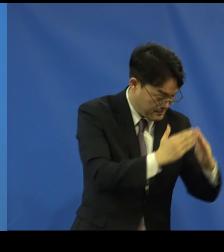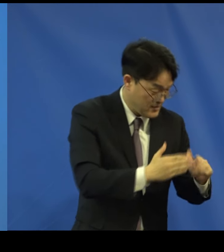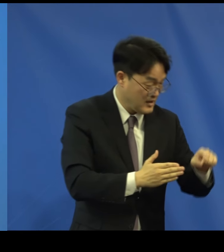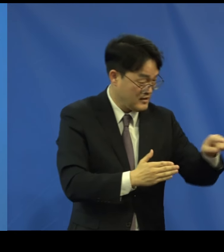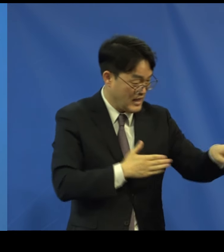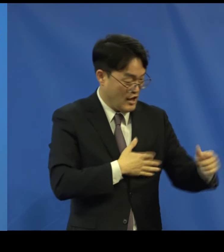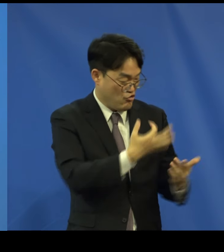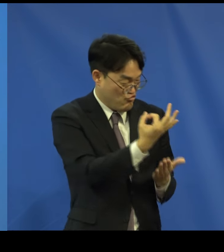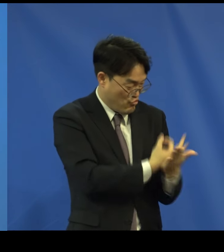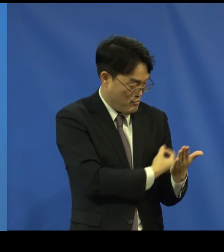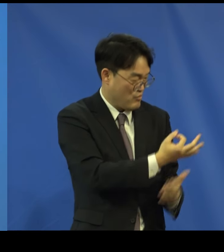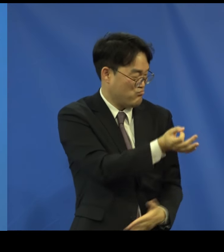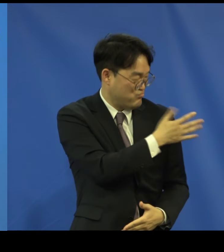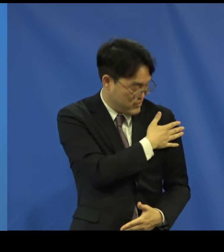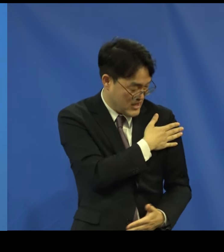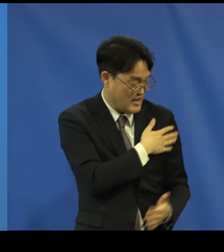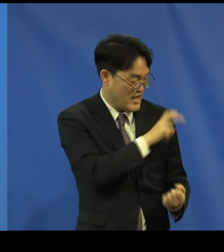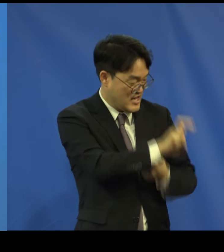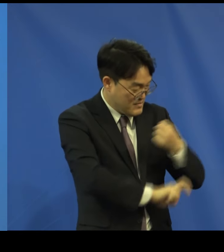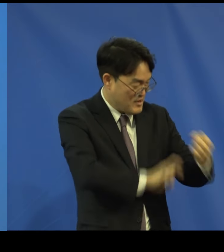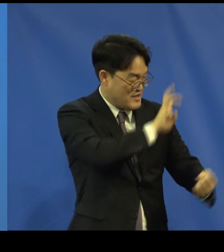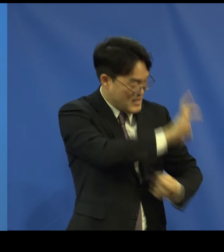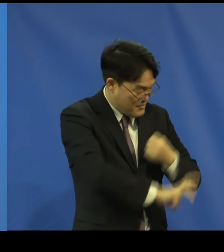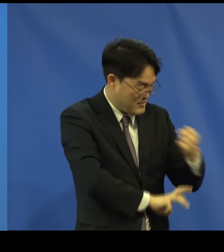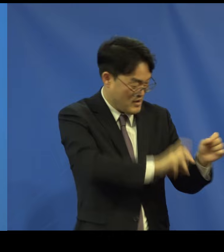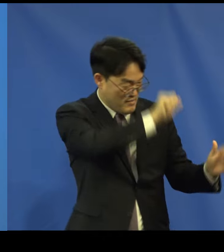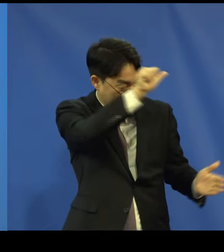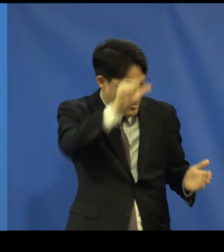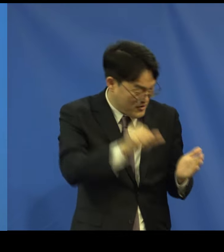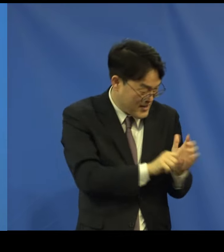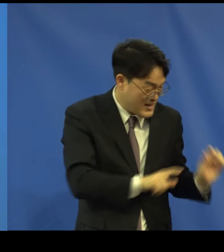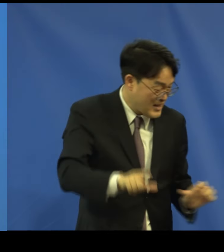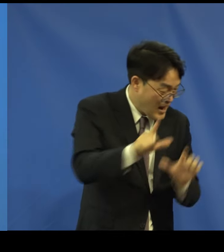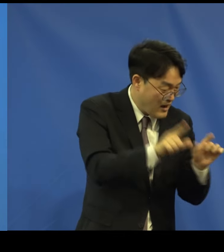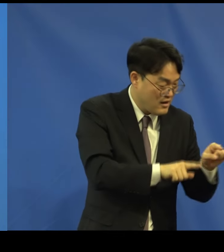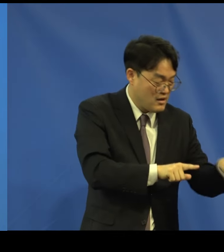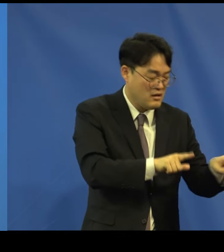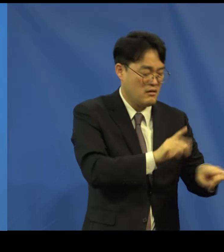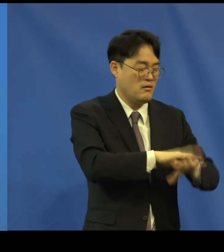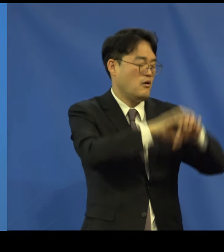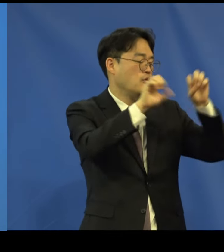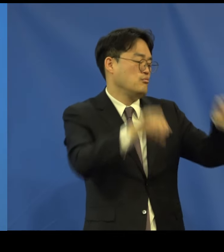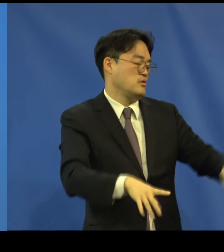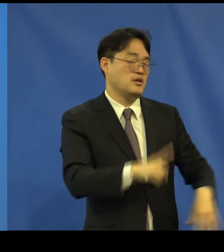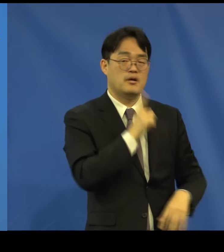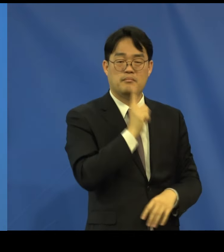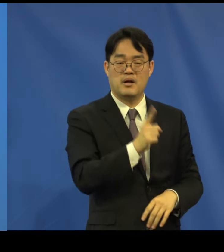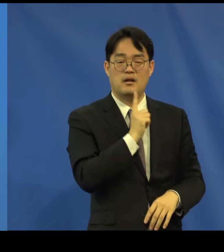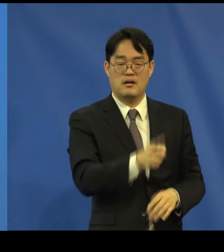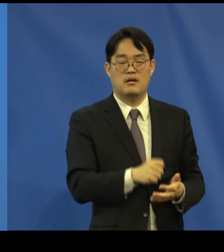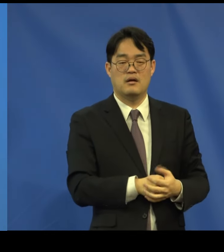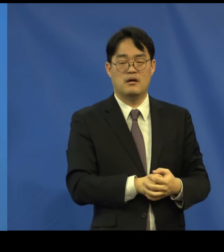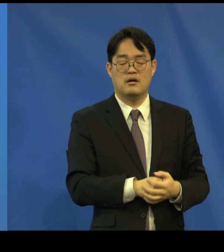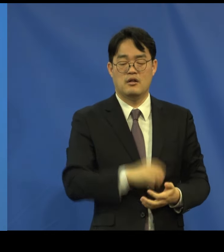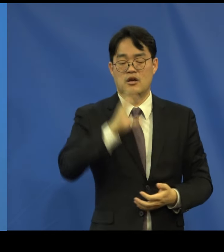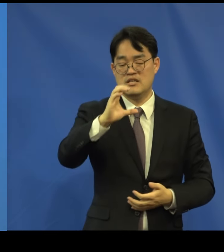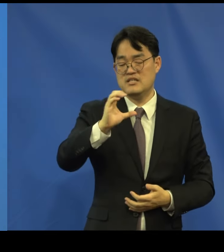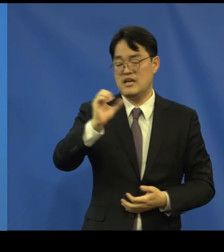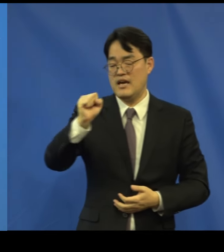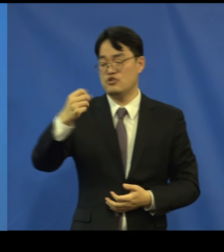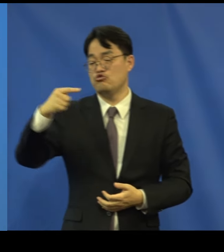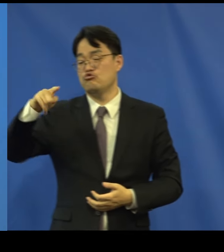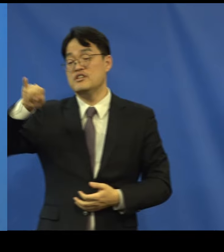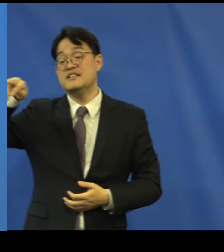이것 때문에. 그래서 여러분, C.S. 루이스는 이런 얘기를 하는 거예요. 이 세상이 채워줄 수 없는 갈망이 내 안에 있는